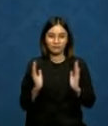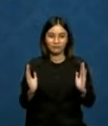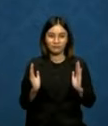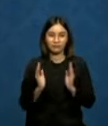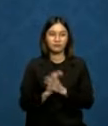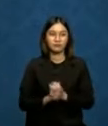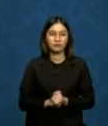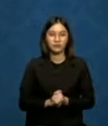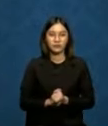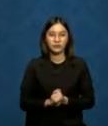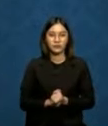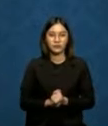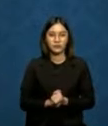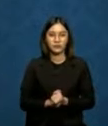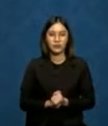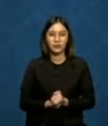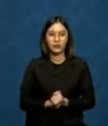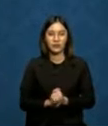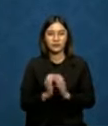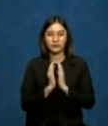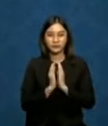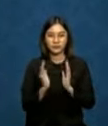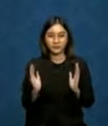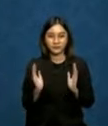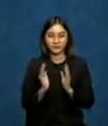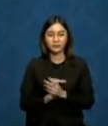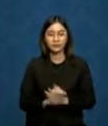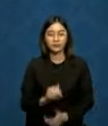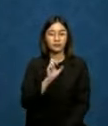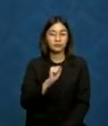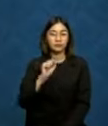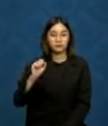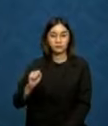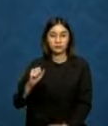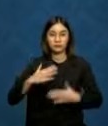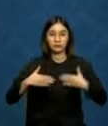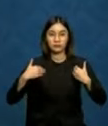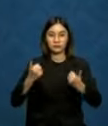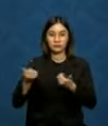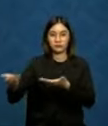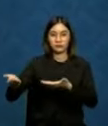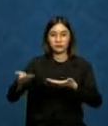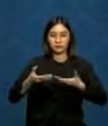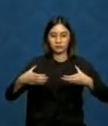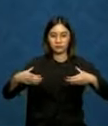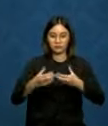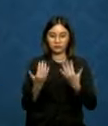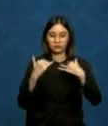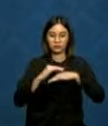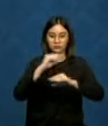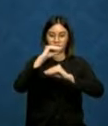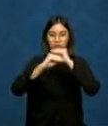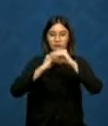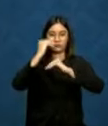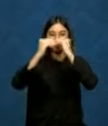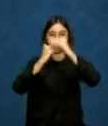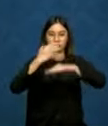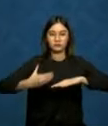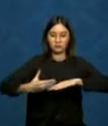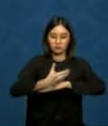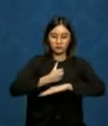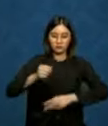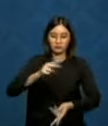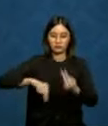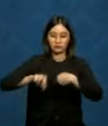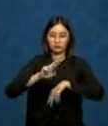คุณครับขอบคุณครับสภาผู้แทนราษฎรยินดีต้อนรับคณะผู้เข้าร่วมโครงการพัฒนาการเมืองการ